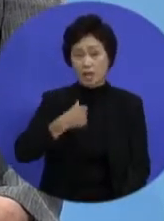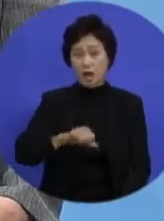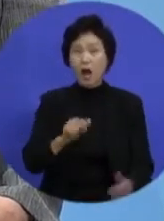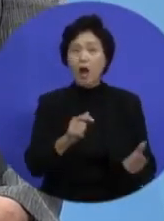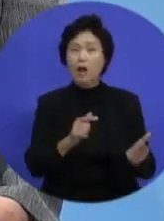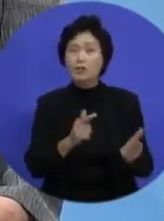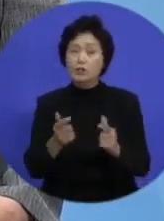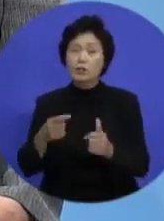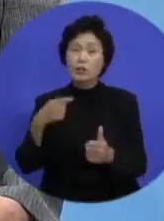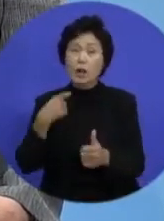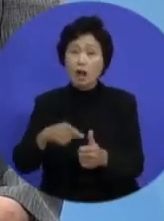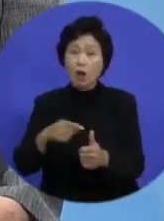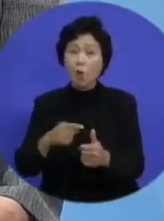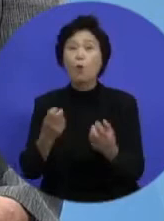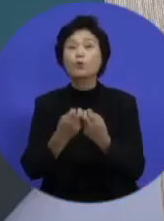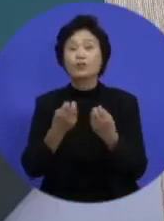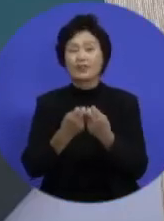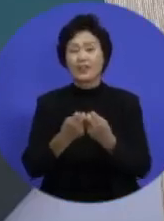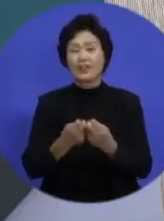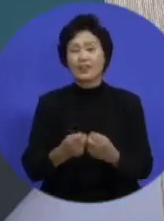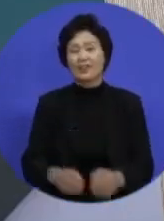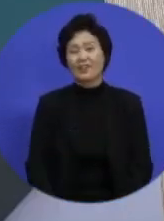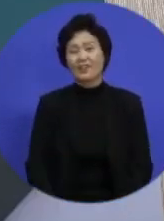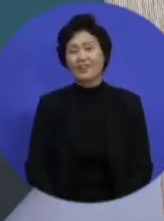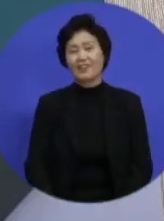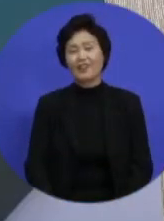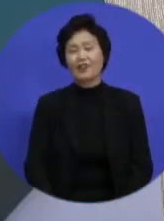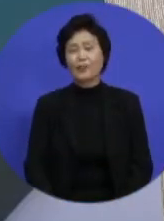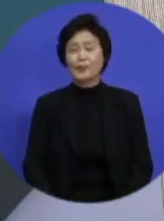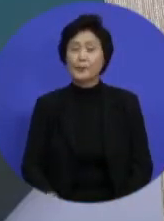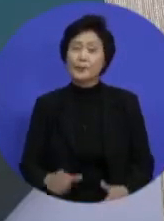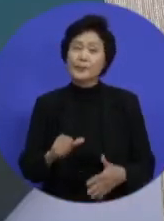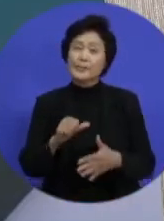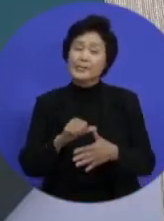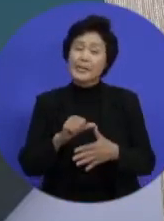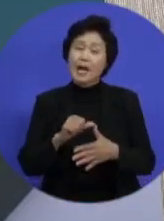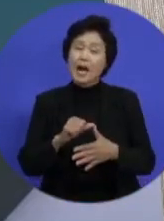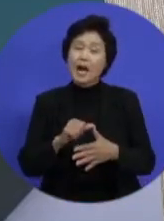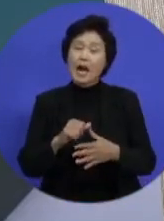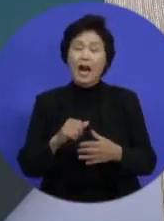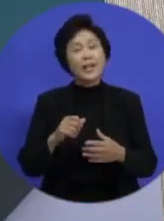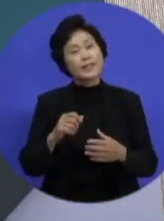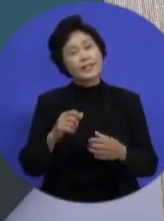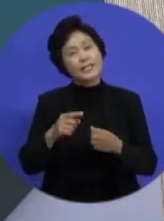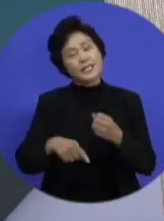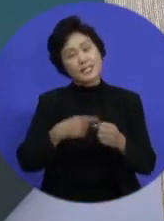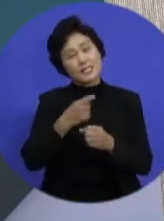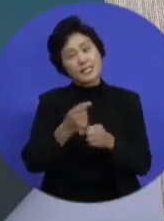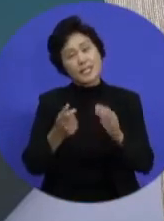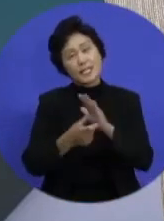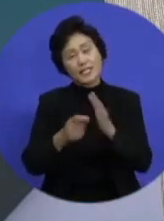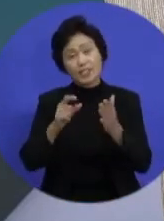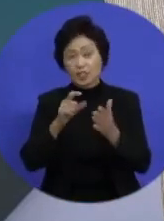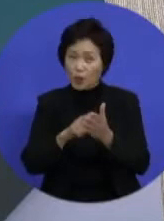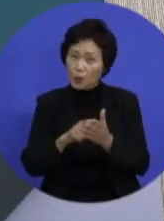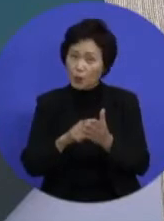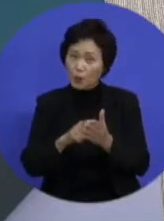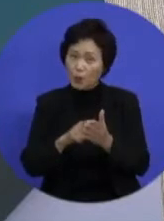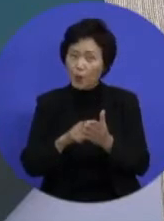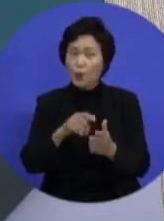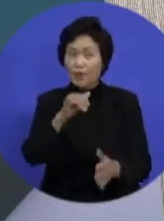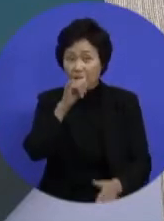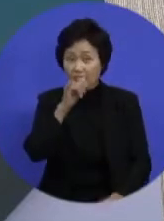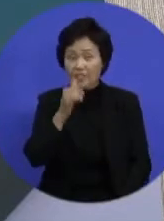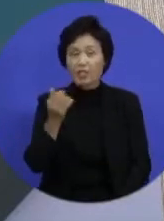같아요. 예. 큰 아들은 한 1년 정도 계속 자랐고 이 환경에 자라다 1년 정도 다녔다면 재학했다면 둘째